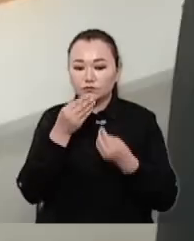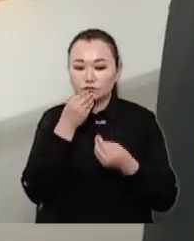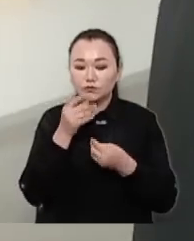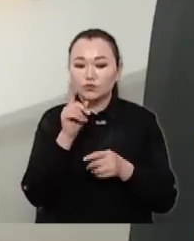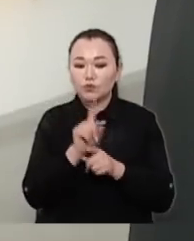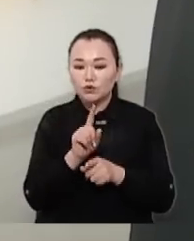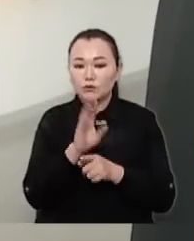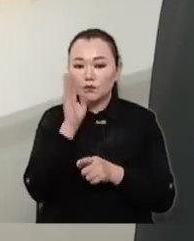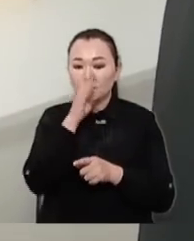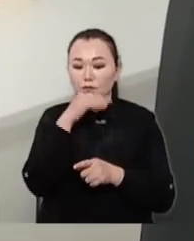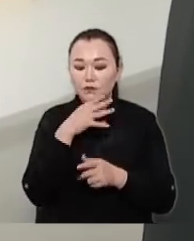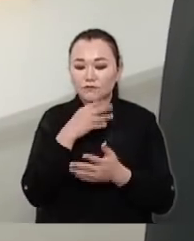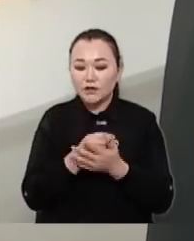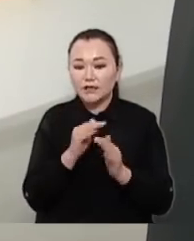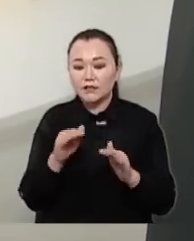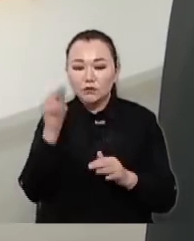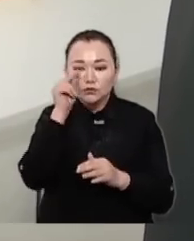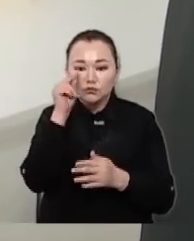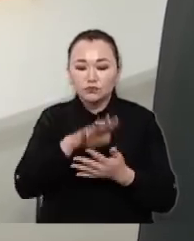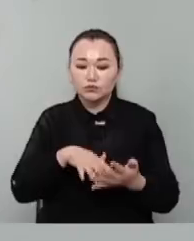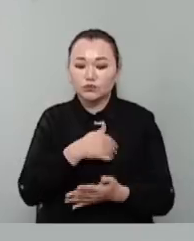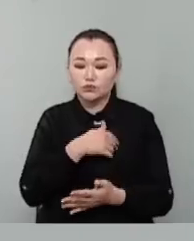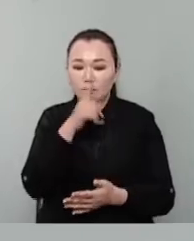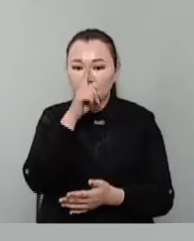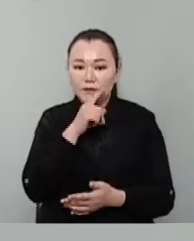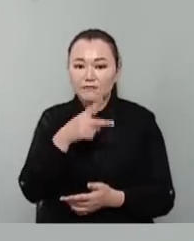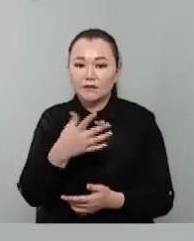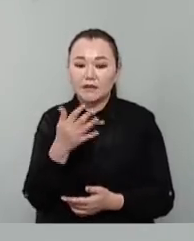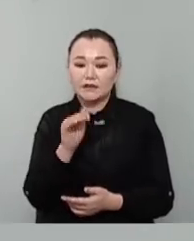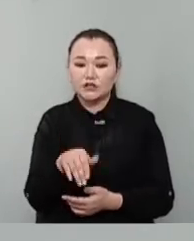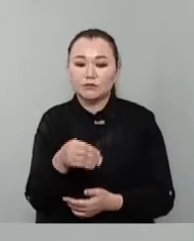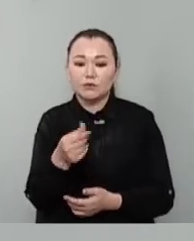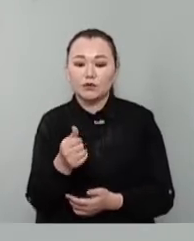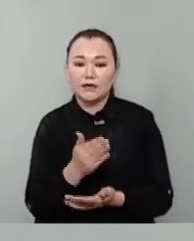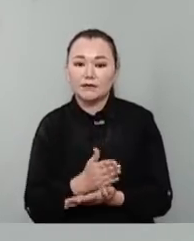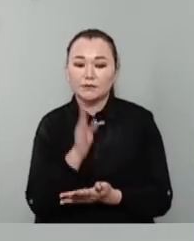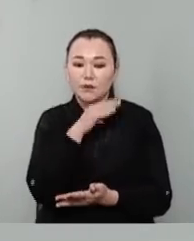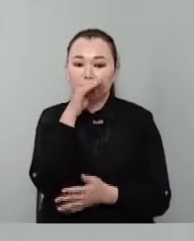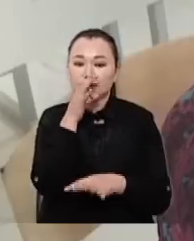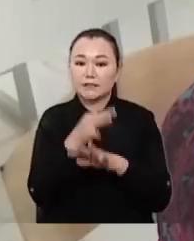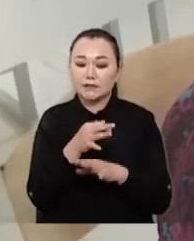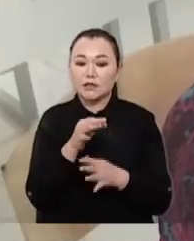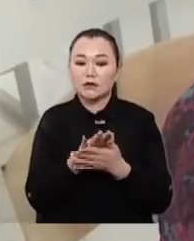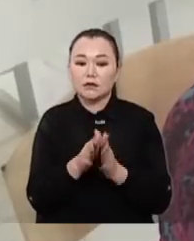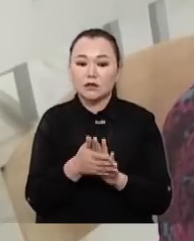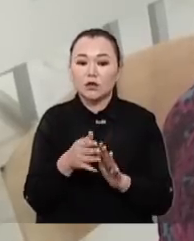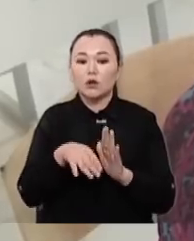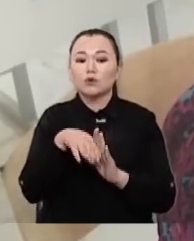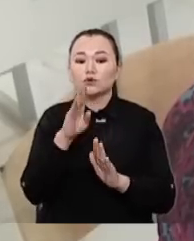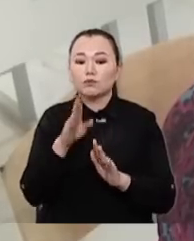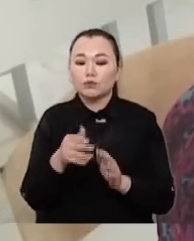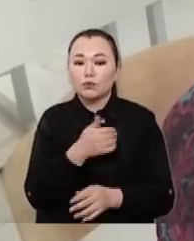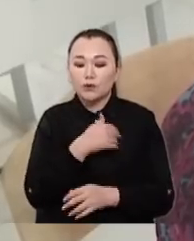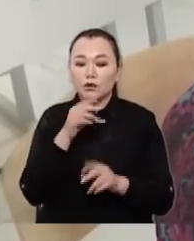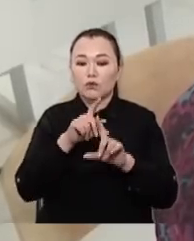сонда да ата-аналар бауыр еті балаларының білім алу үшін ай сайын 25 мың теңге төлеп келеді. Ата-аналардың айтуынша жағдай енді оңалады деп жүргенде